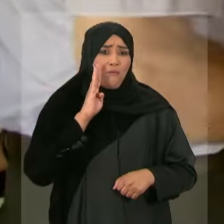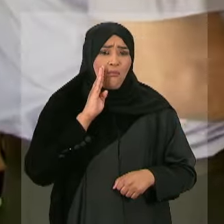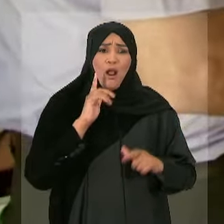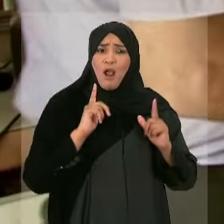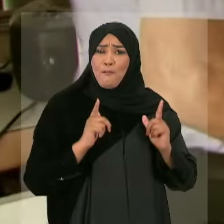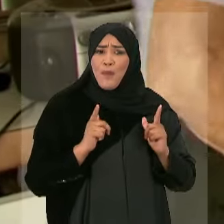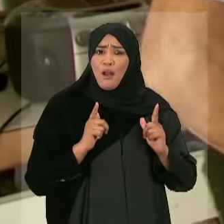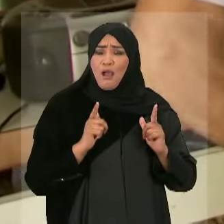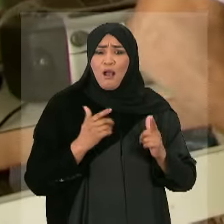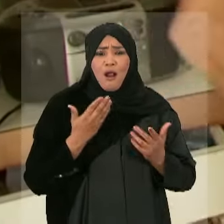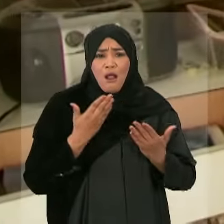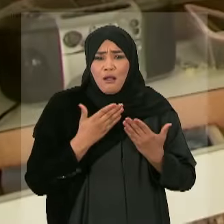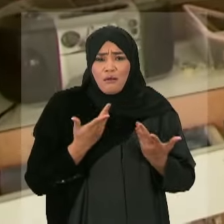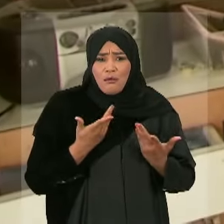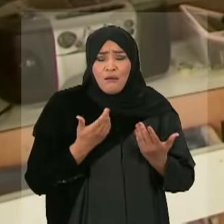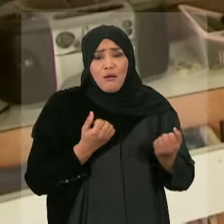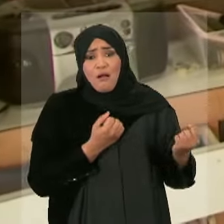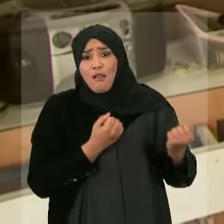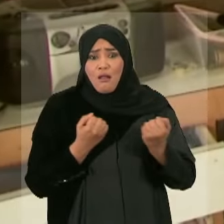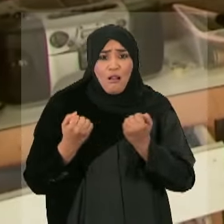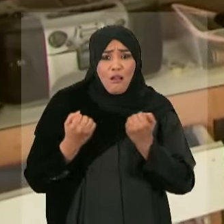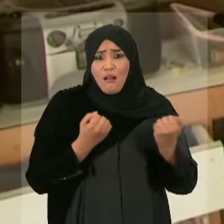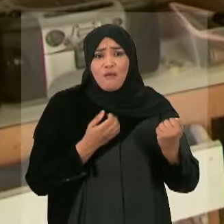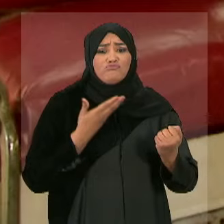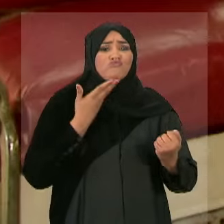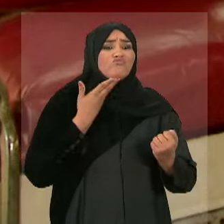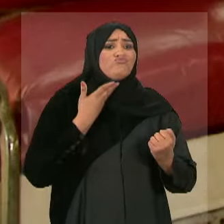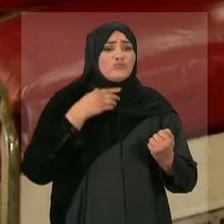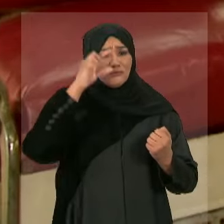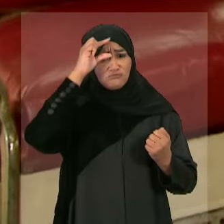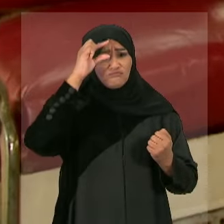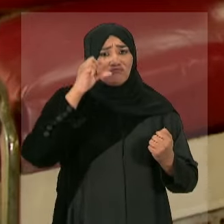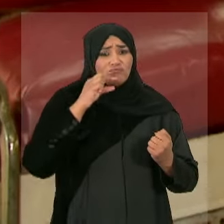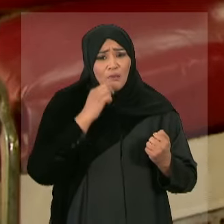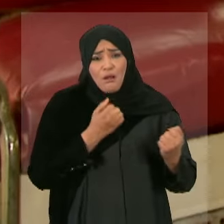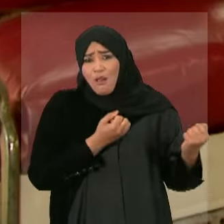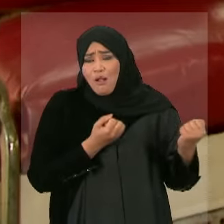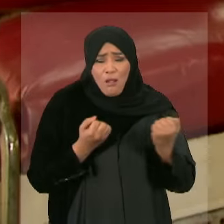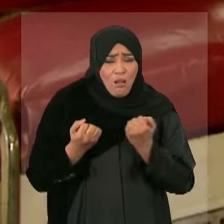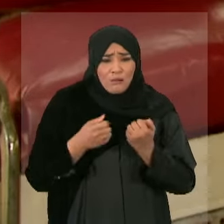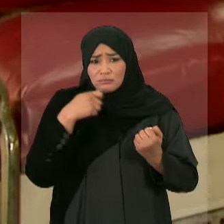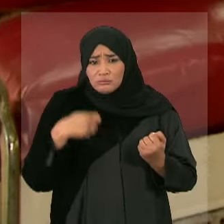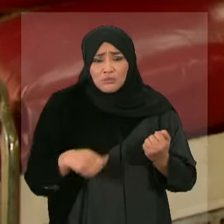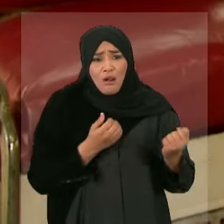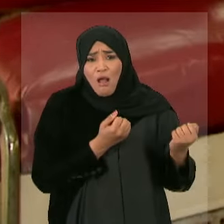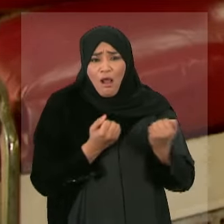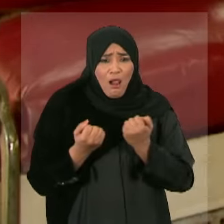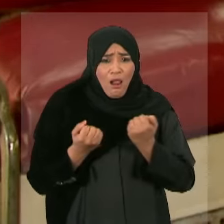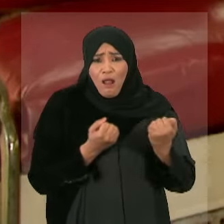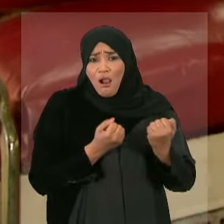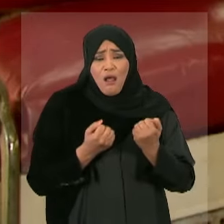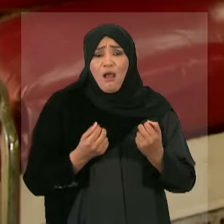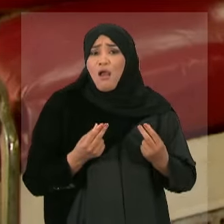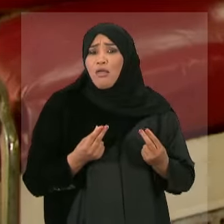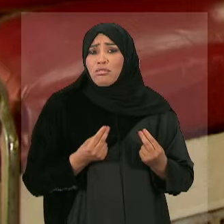بعدين تحول للشريعة الإسلامية. يحب يسمع القرآن الكريم، يشتري القرآن ويقعد يقرأ. كان يقرأ القرآن عندنا في